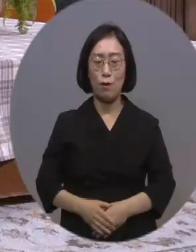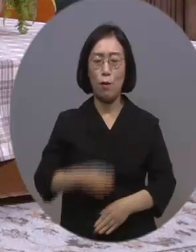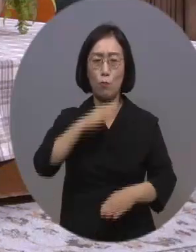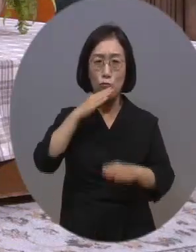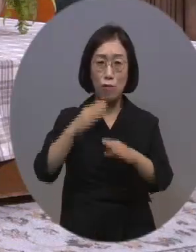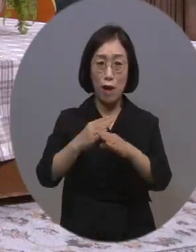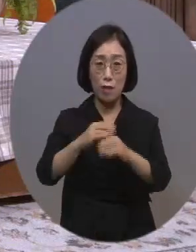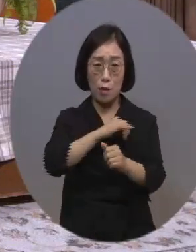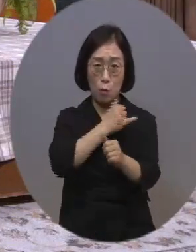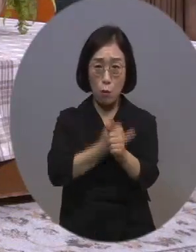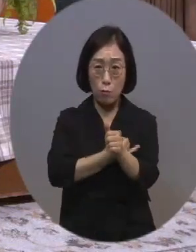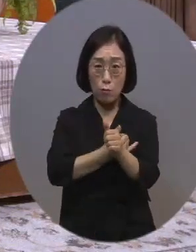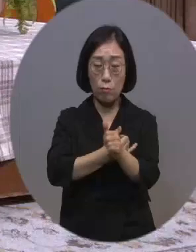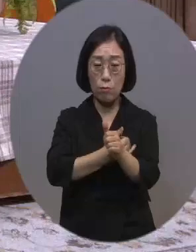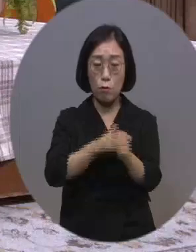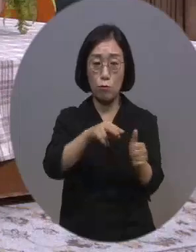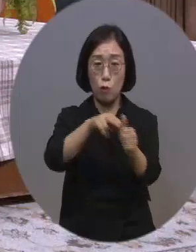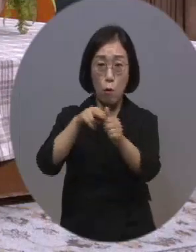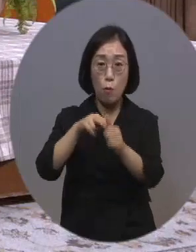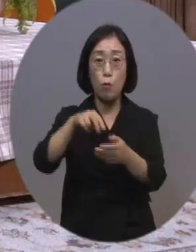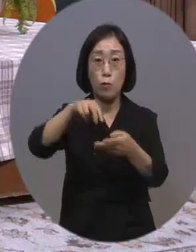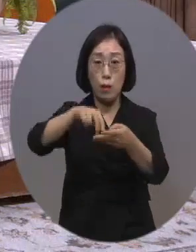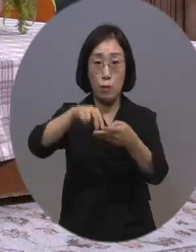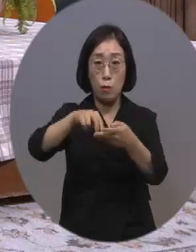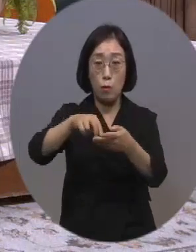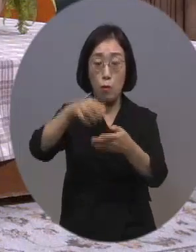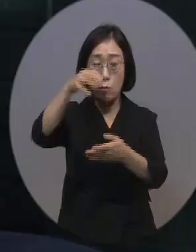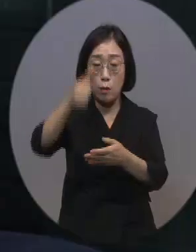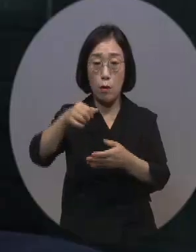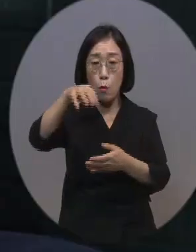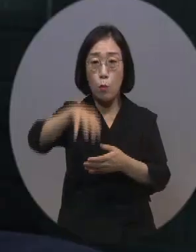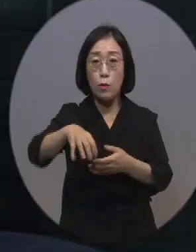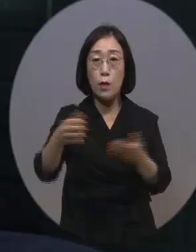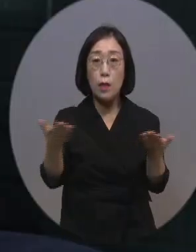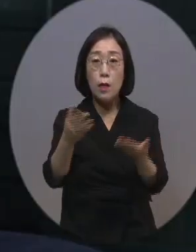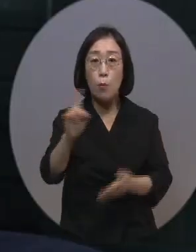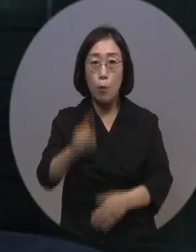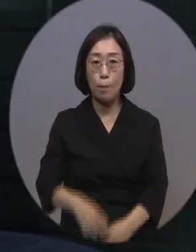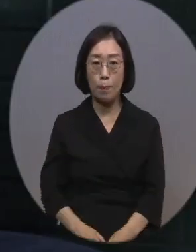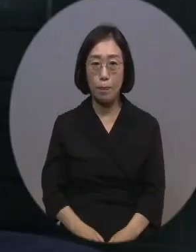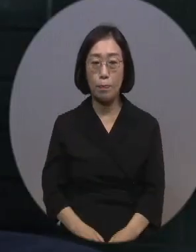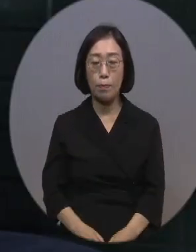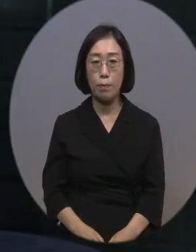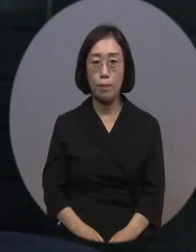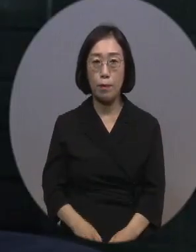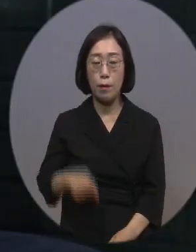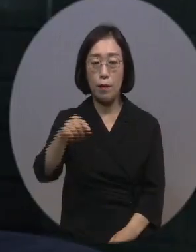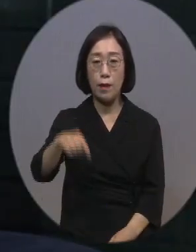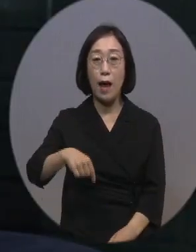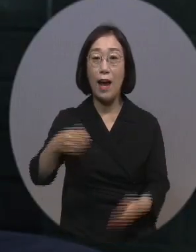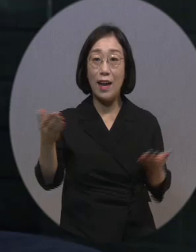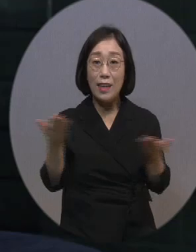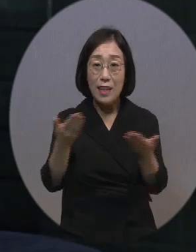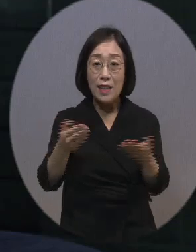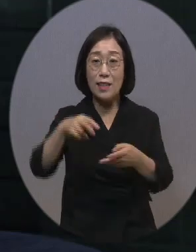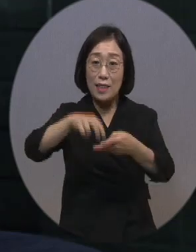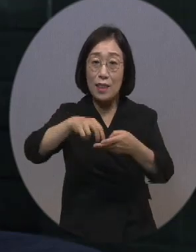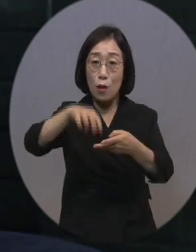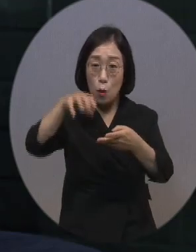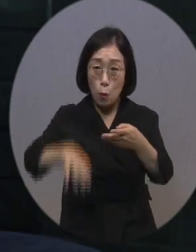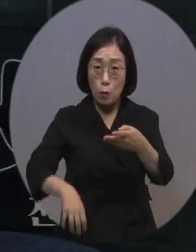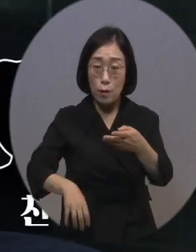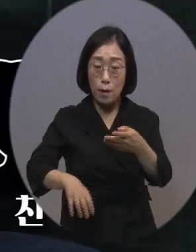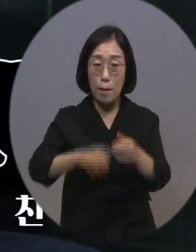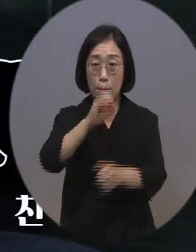북한인권정보센터에 지금 센터장이시잖아요. 네. 어떤 데인가요? 한국 친구들한테 제가 북한인권정보센터라는 곳에서 일한다라고